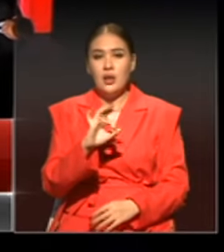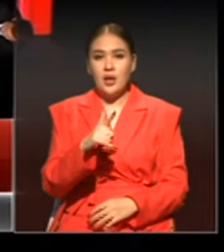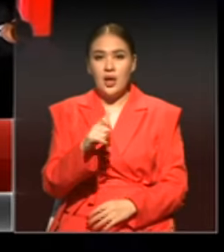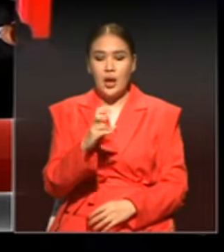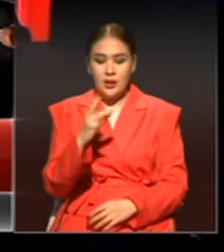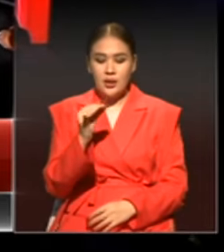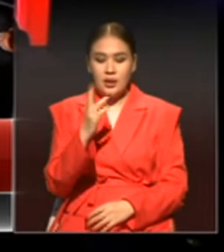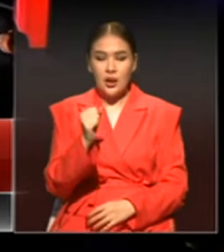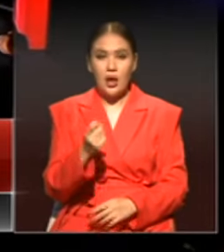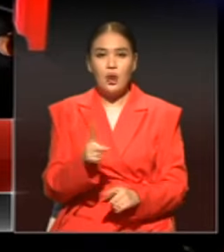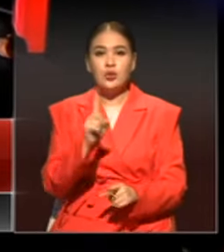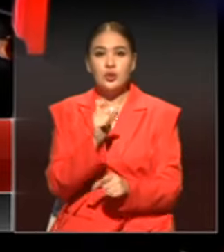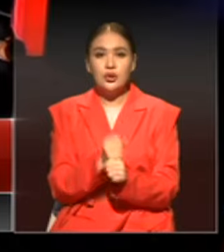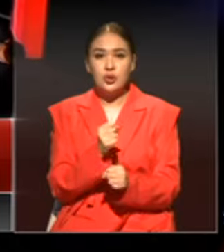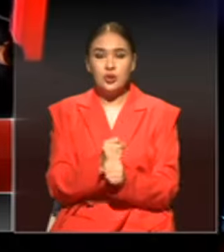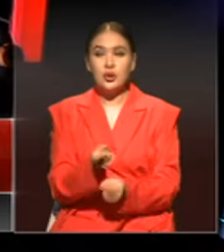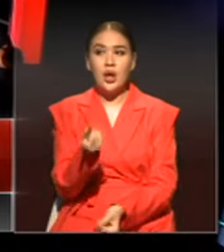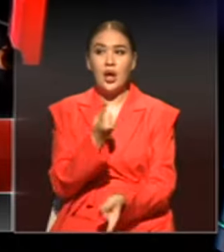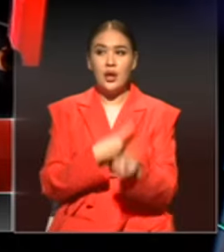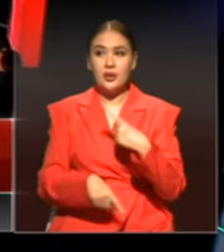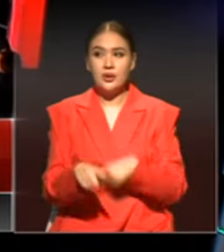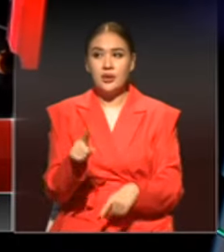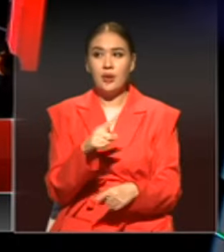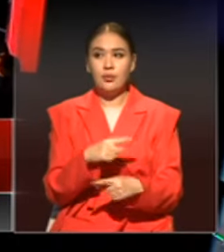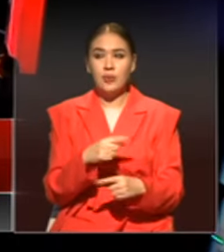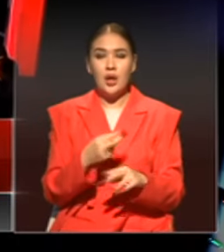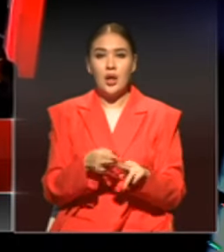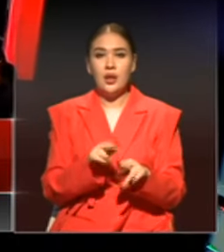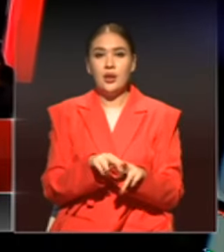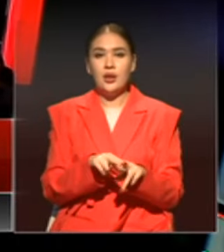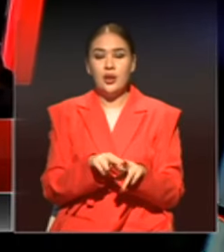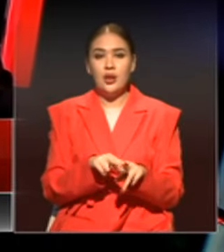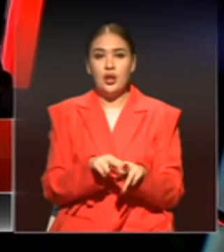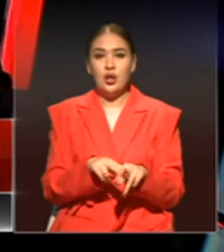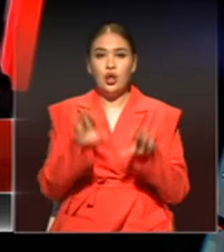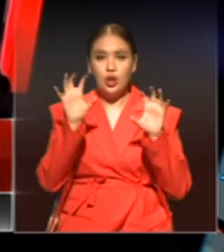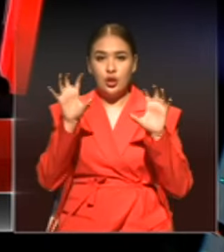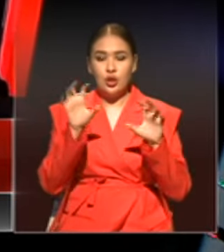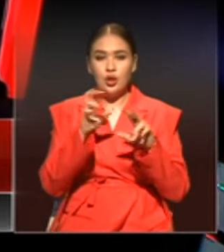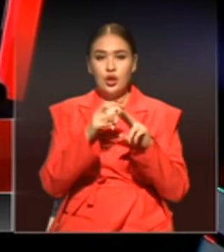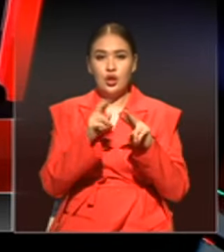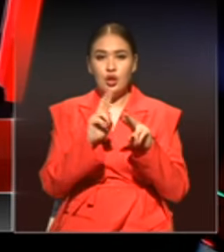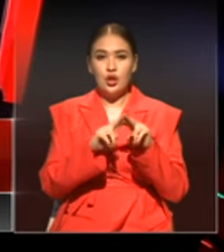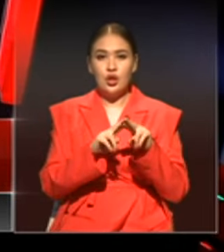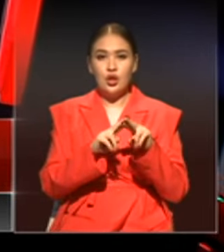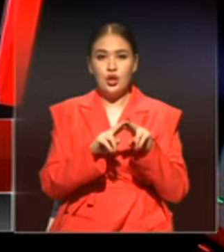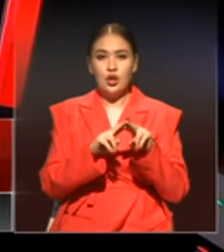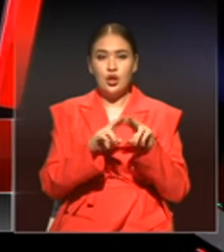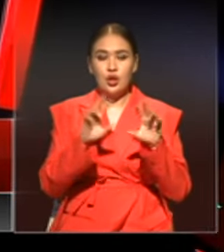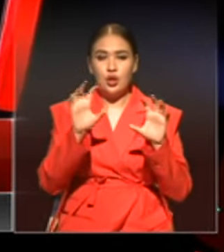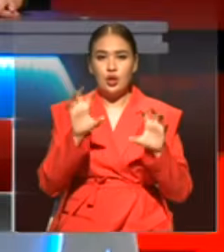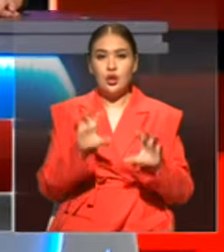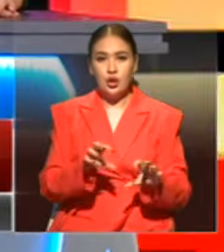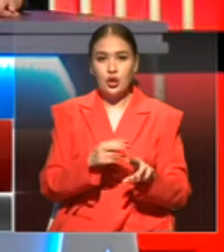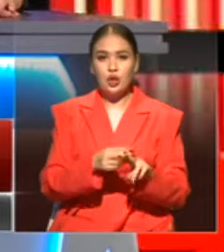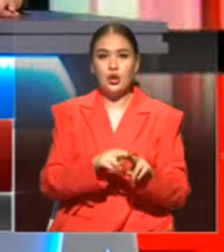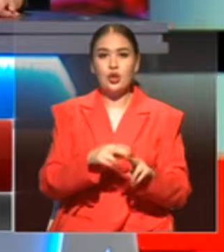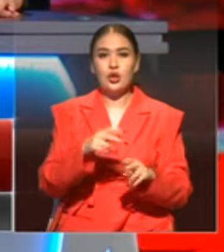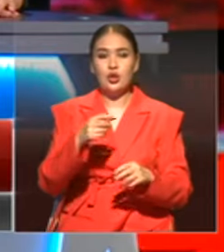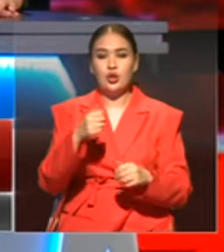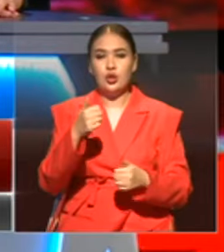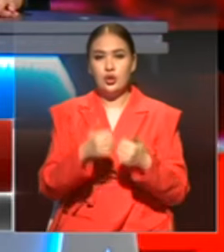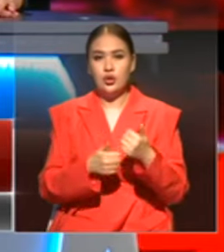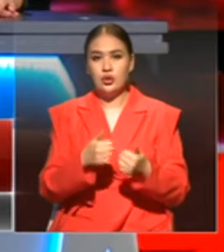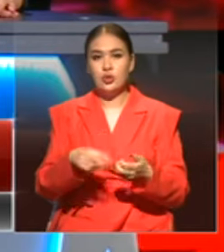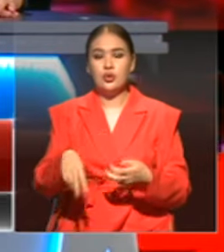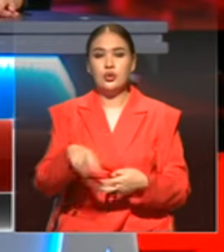істейміз? Қайтадан өңделетін мысалы құрылыс заттар бар, строительный мусор дейді қатты қалдықтар. Оларды не істейміз?